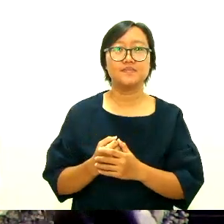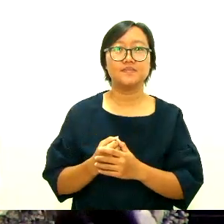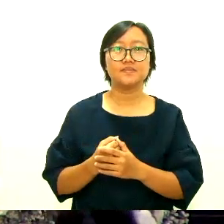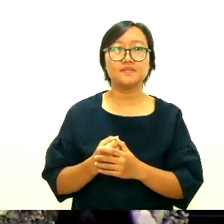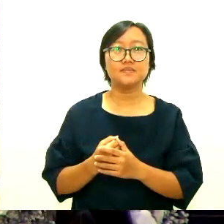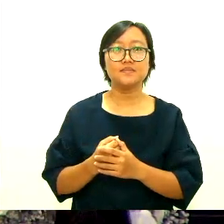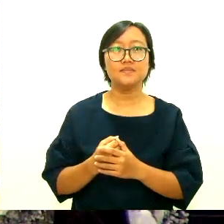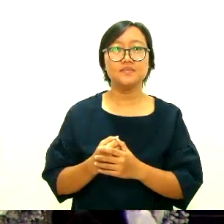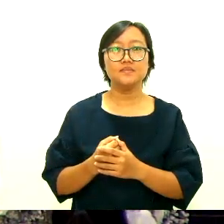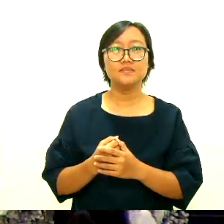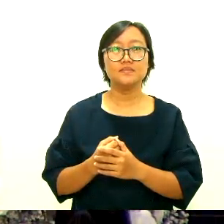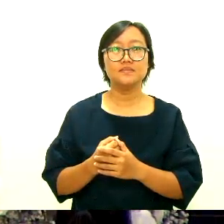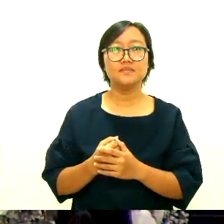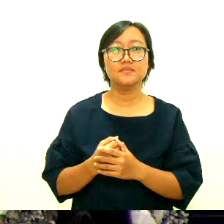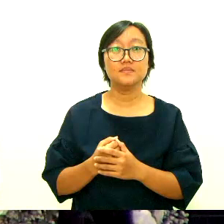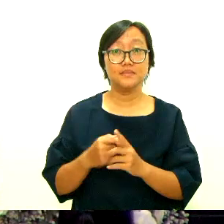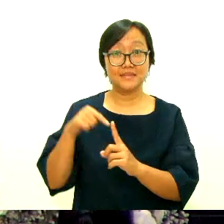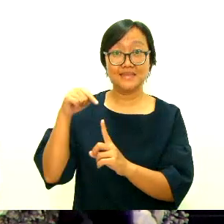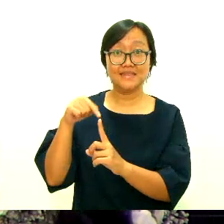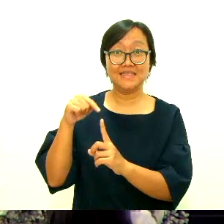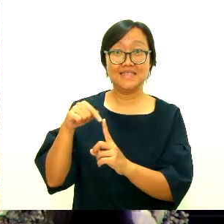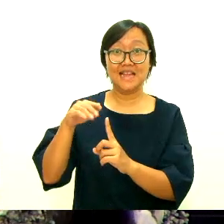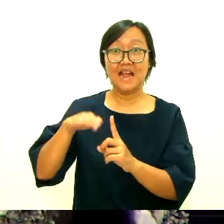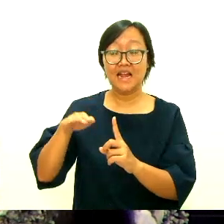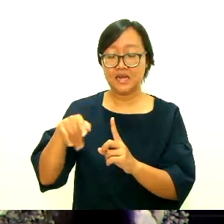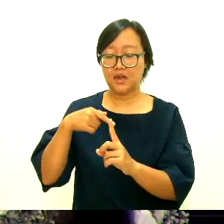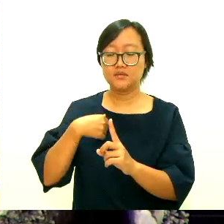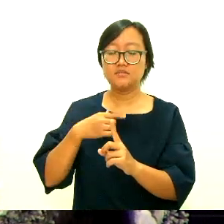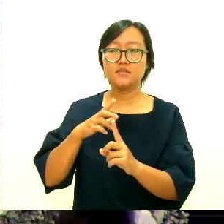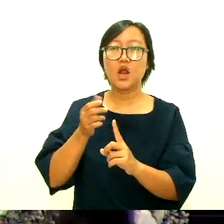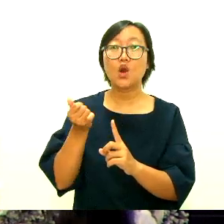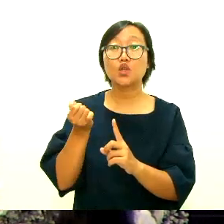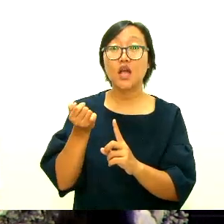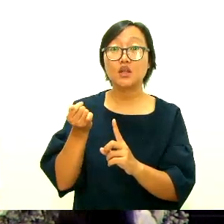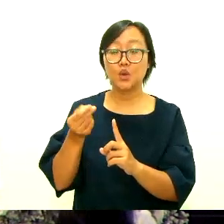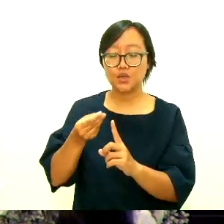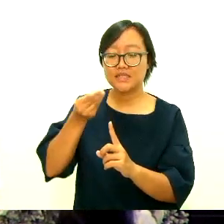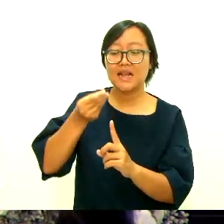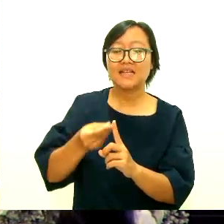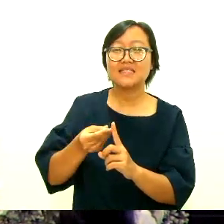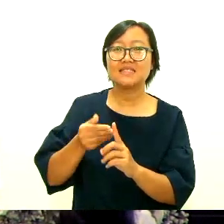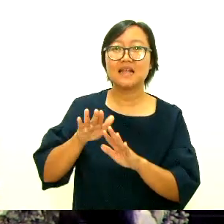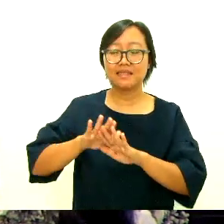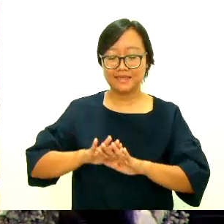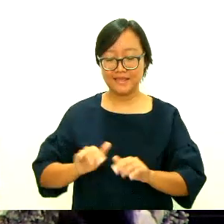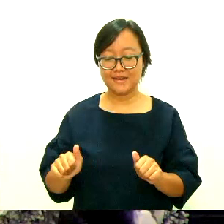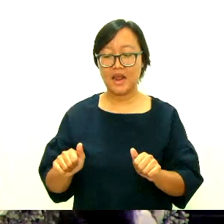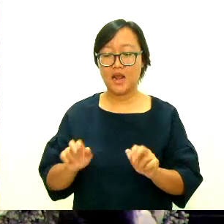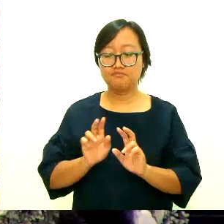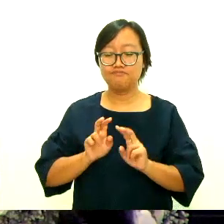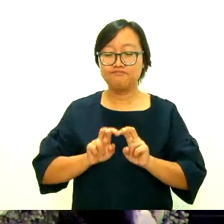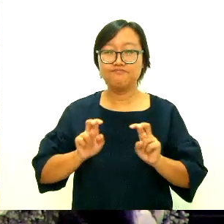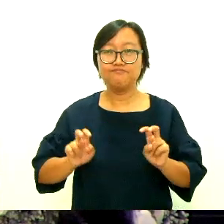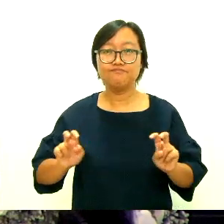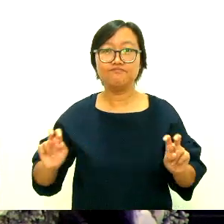halo halo anak itu diberi Rosario dan berdiri tenang merapat dengan BAB pada Bapa